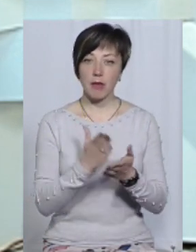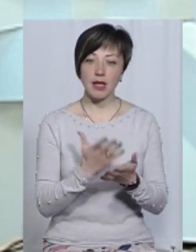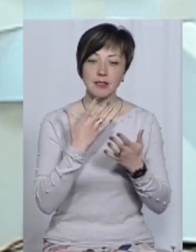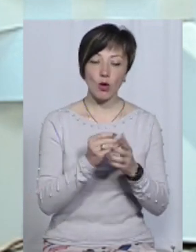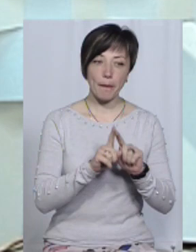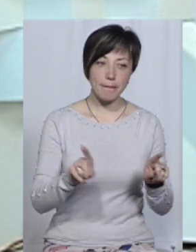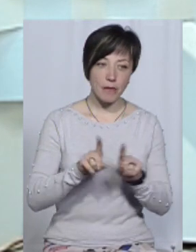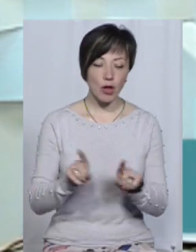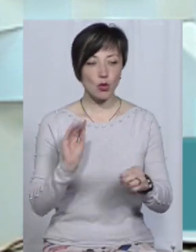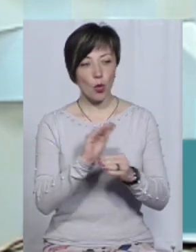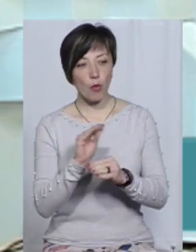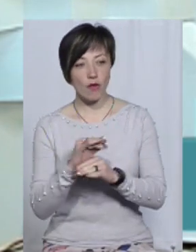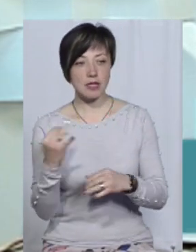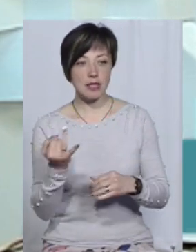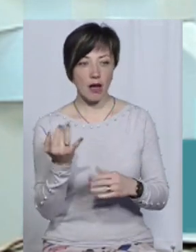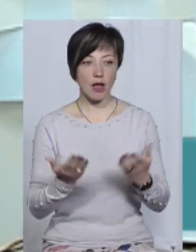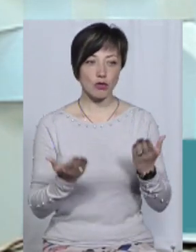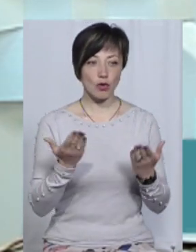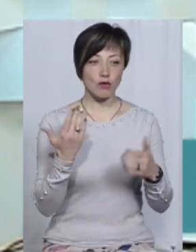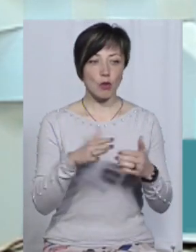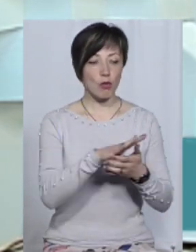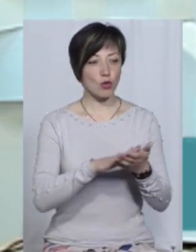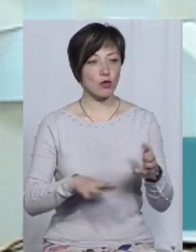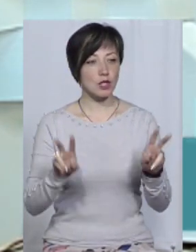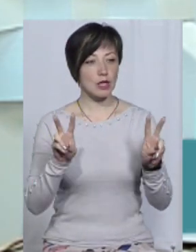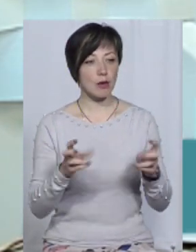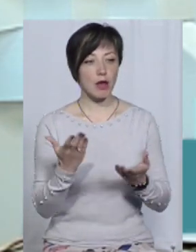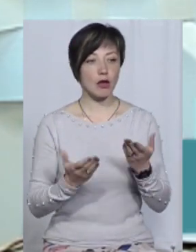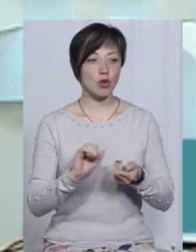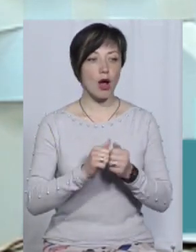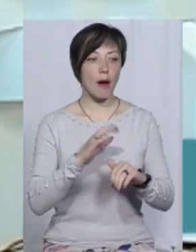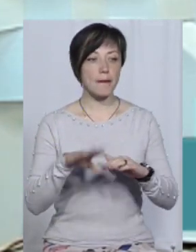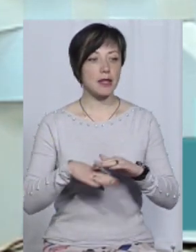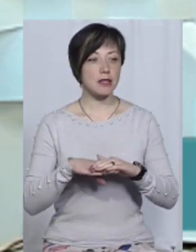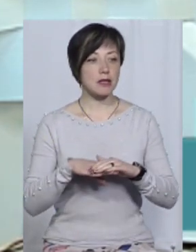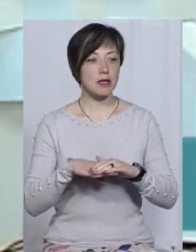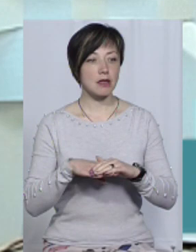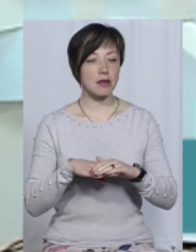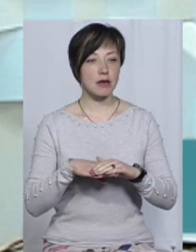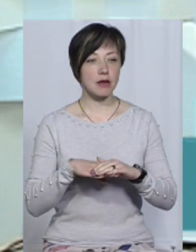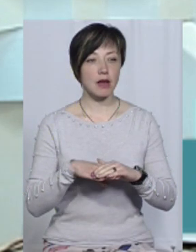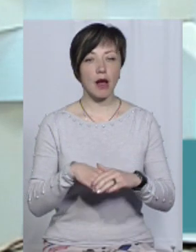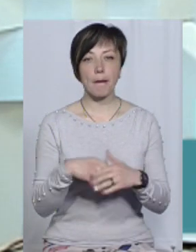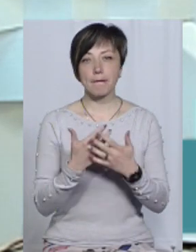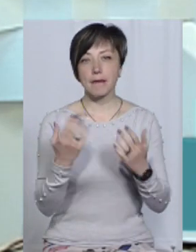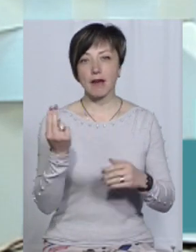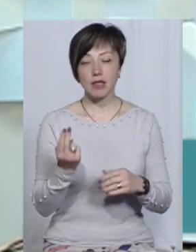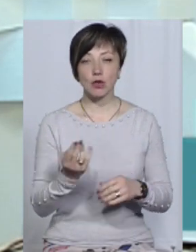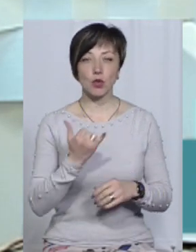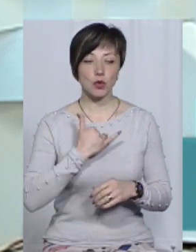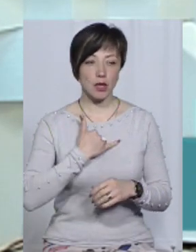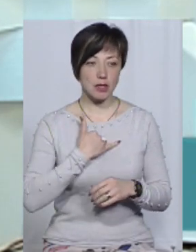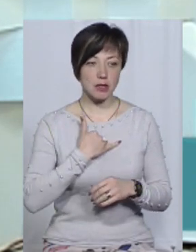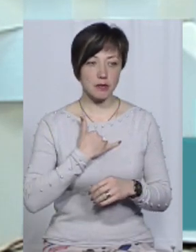певні, свої доповнення цікаві. Якщо вже продовження цієї теми, якщо Кам'янець, ну, як ви відзначили, барвисто, все, то в